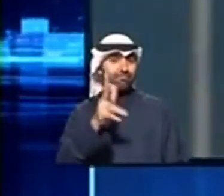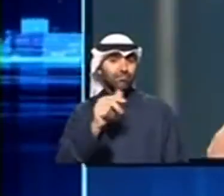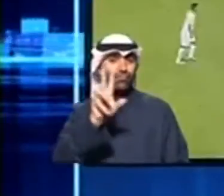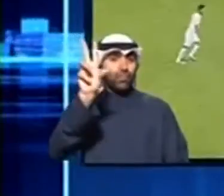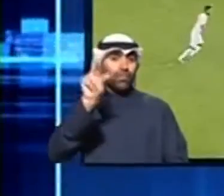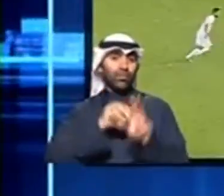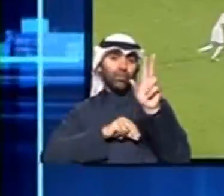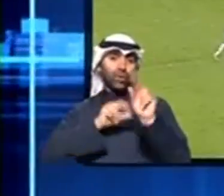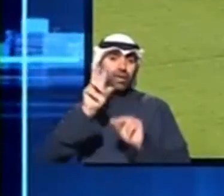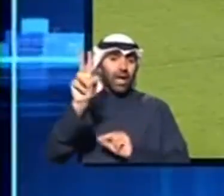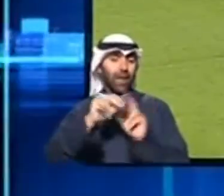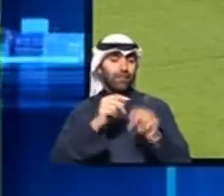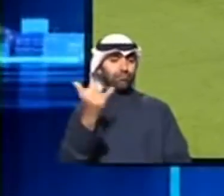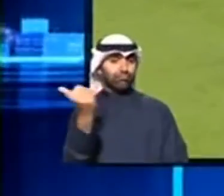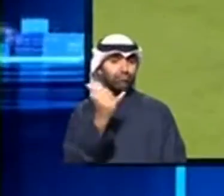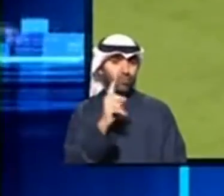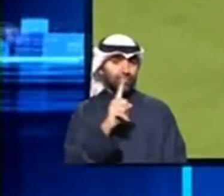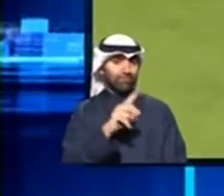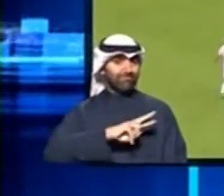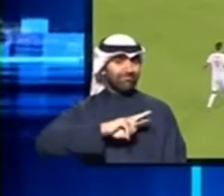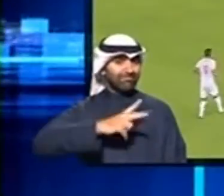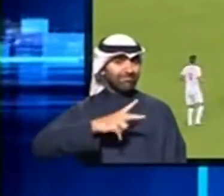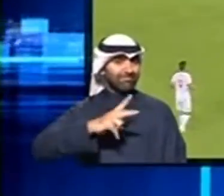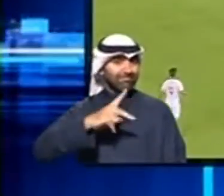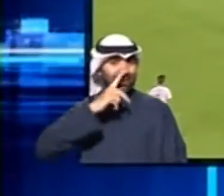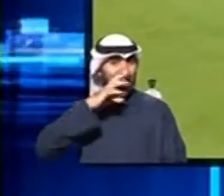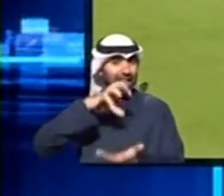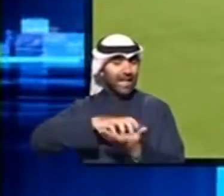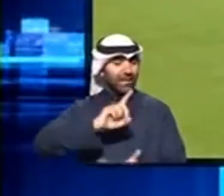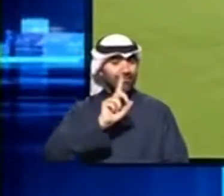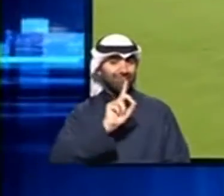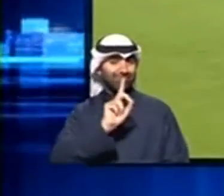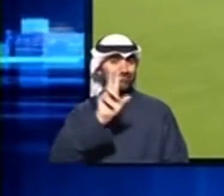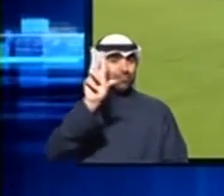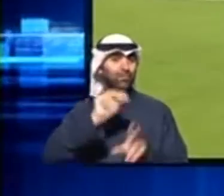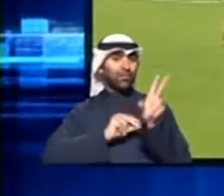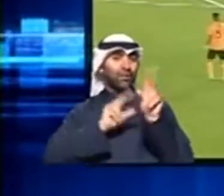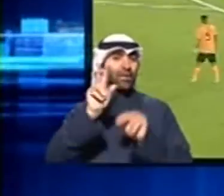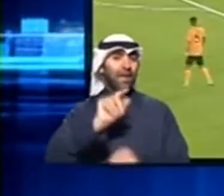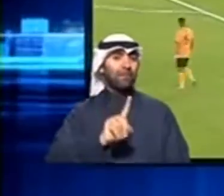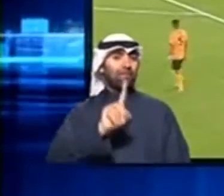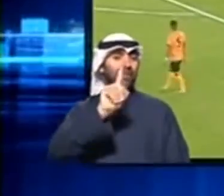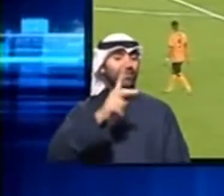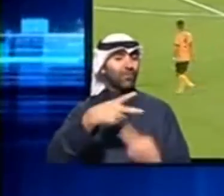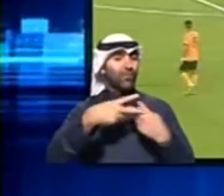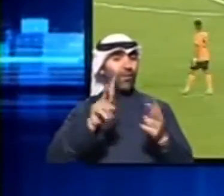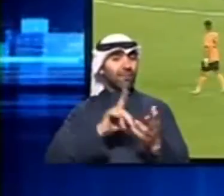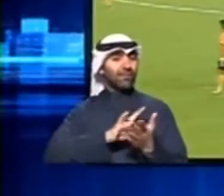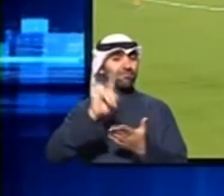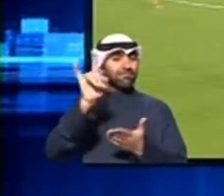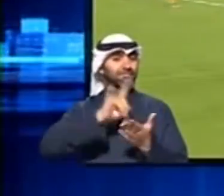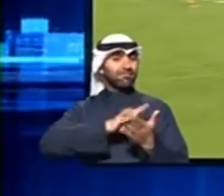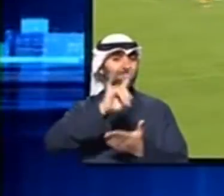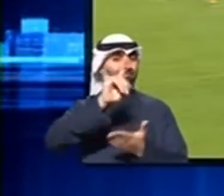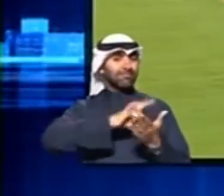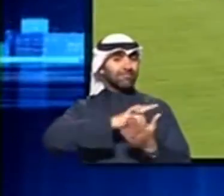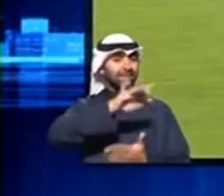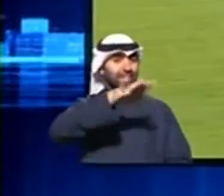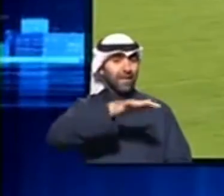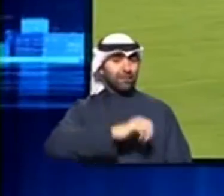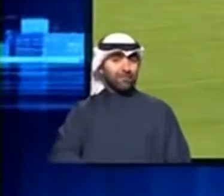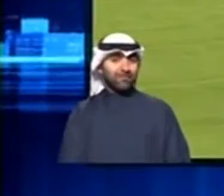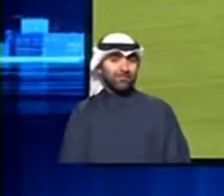على دراسة مقدمة من قبل اللجنة الثلاثية اتضح بأن هذه اللعبات نعم. وهذا العدد من اللاعبين هم المسموح لهم